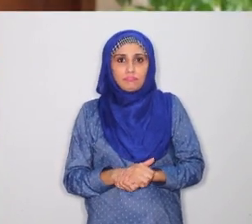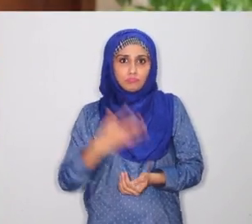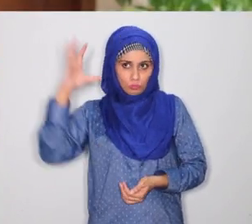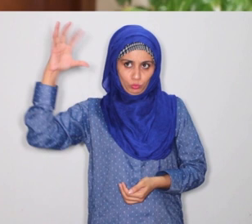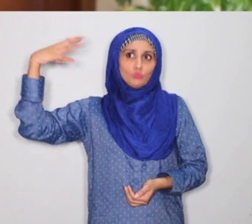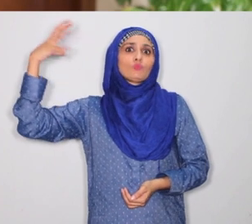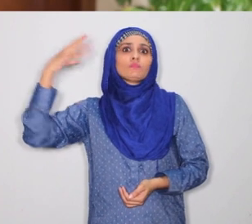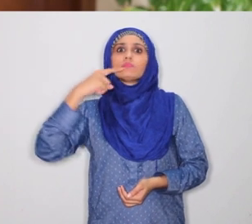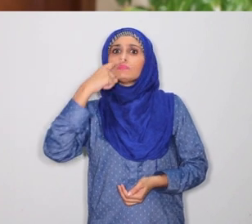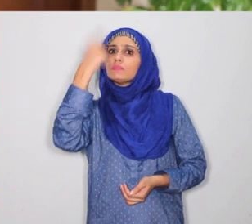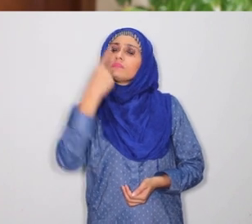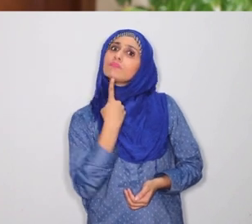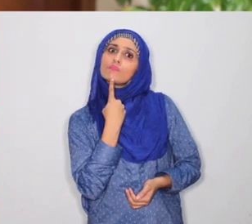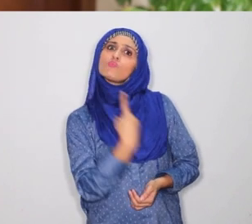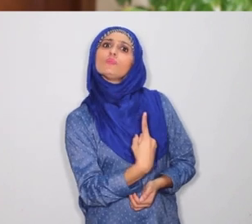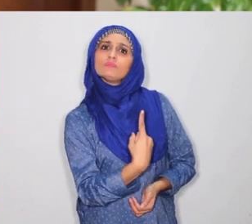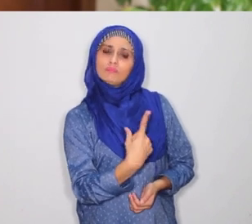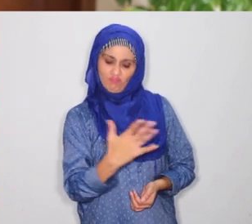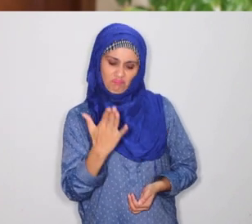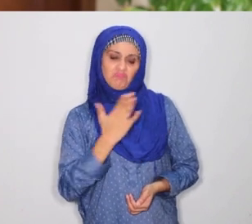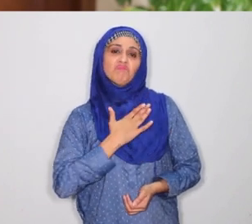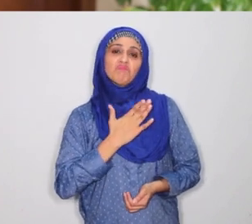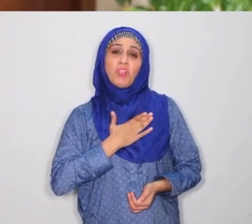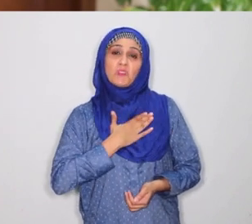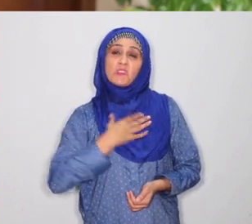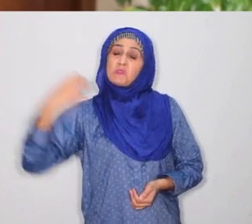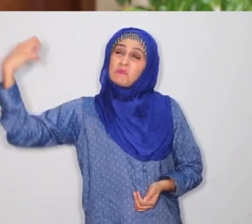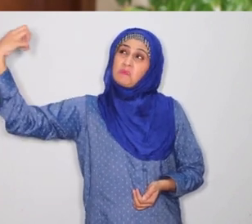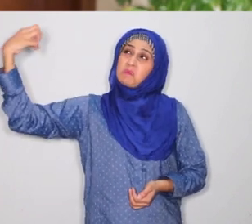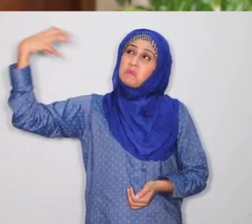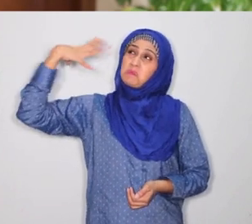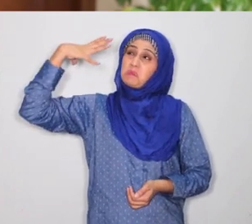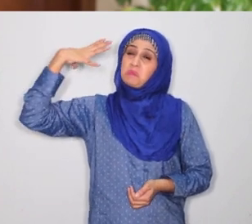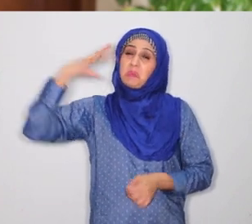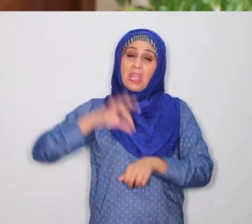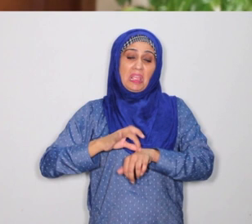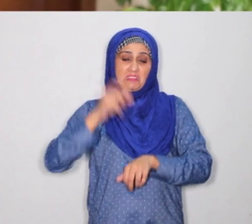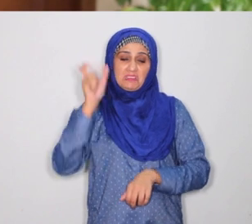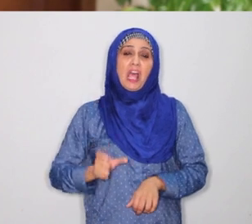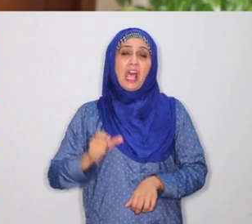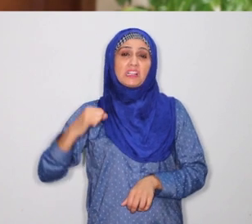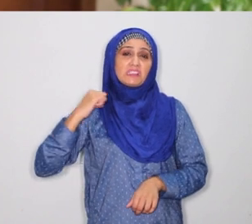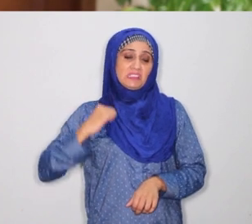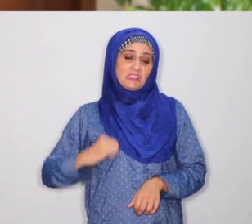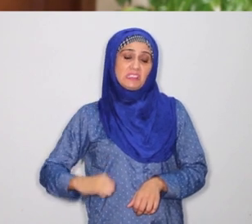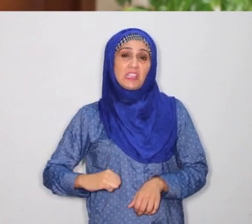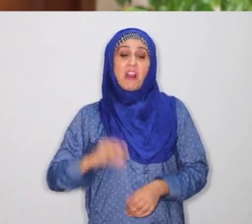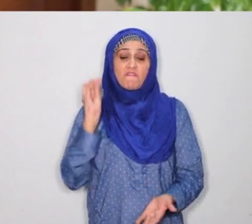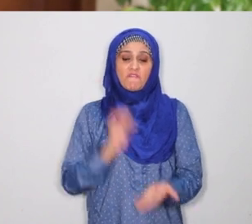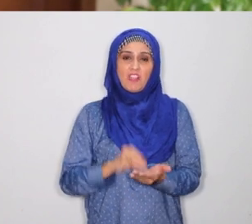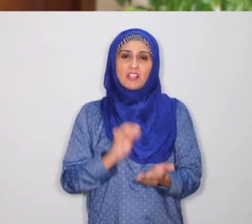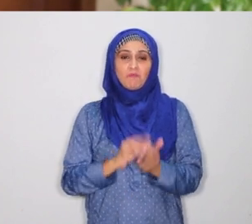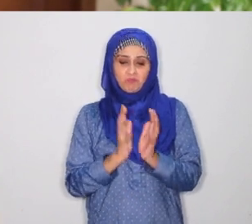सूरज इतरा कर बोला, मेरी शुआएं तो इंसानी सेहत के लिए बहुत मुफीद